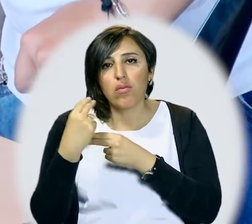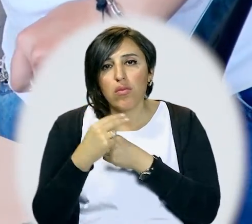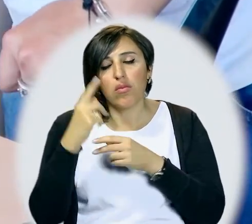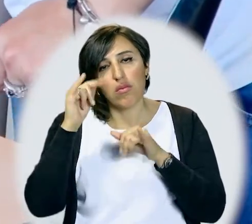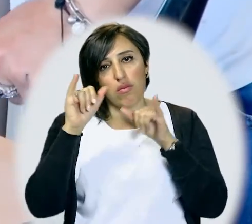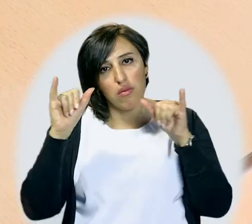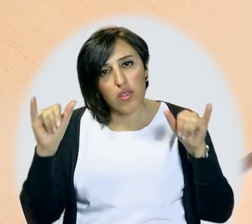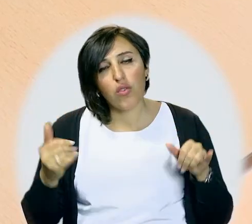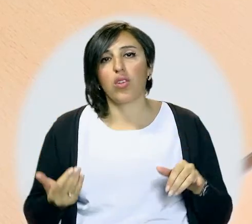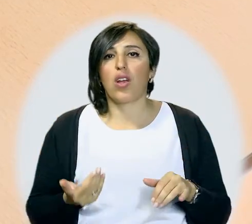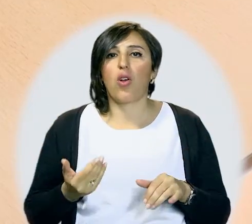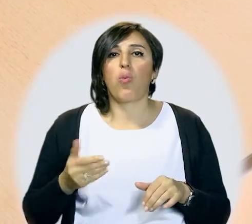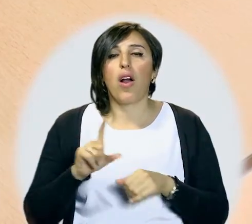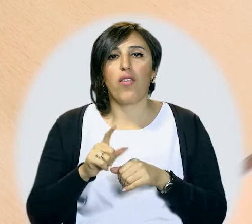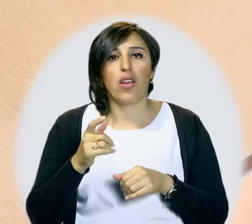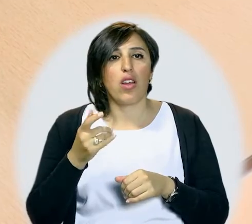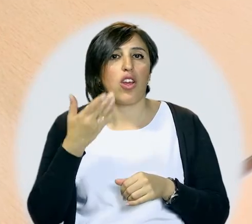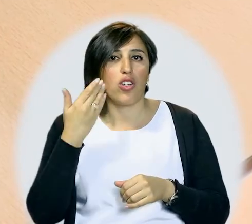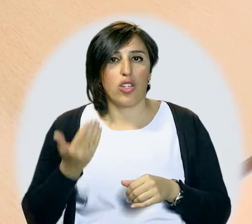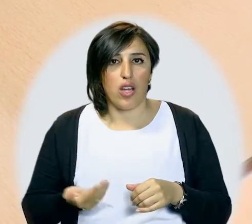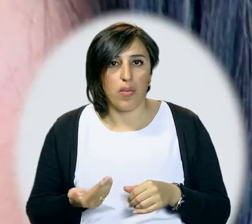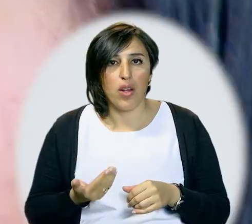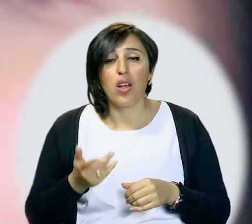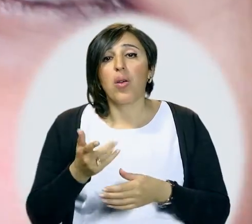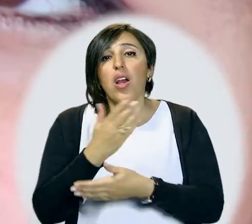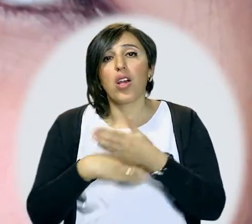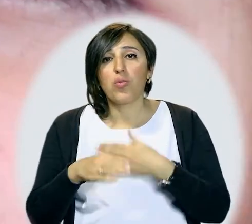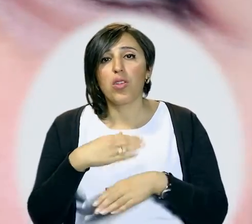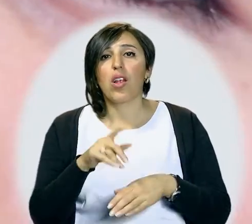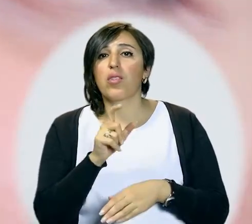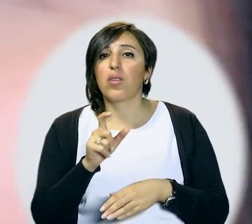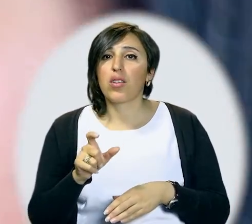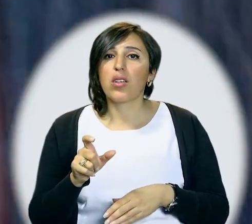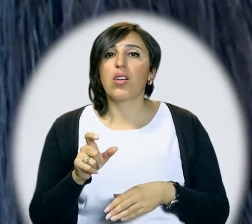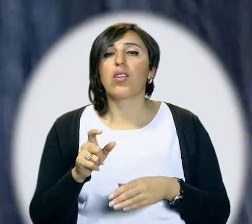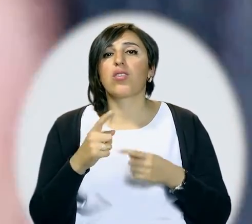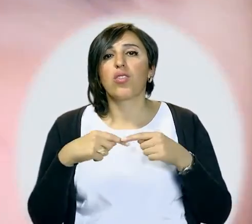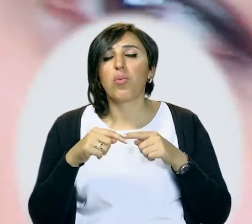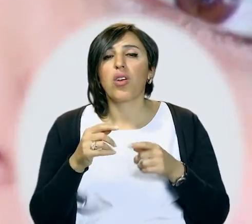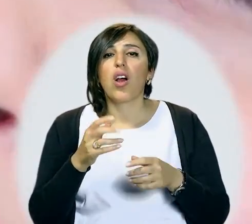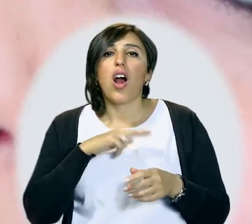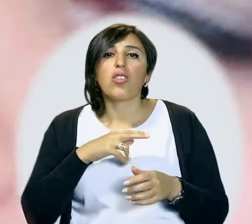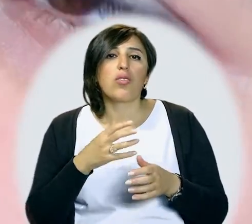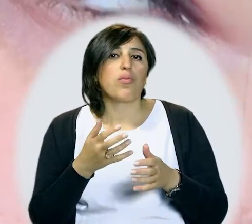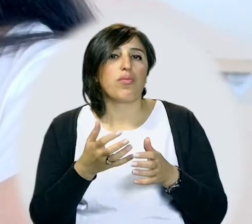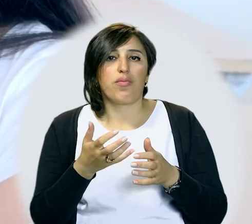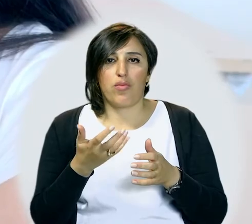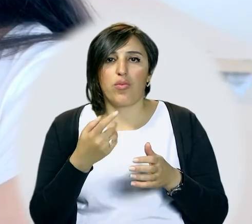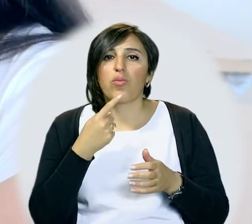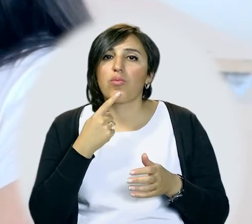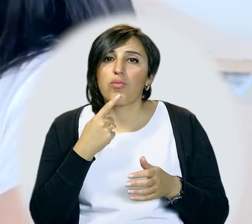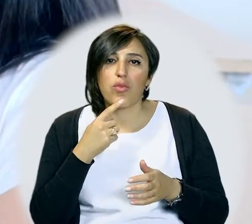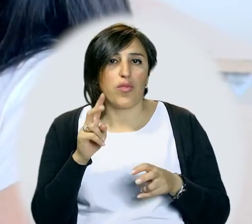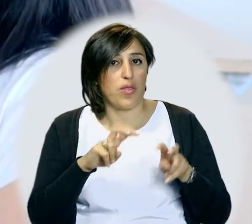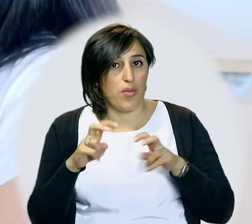ընդդրսևորվել կյանքում։ Ցավոք հիմա հաշվընդհանրություն ունեցող մարդկանց շրջանում կա գործազրկության մեծ մանկարտակ, եթե